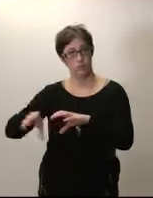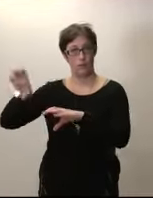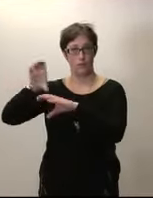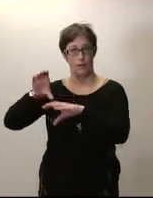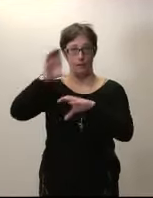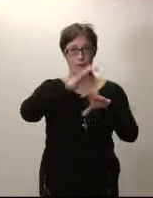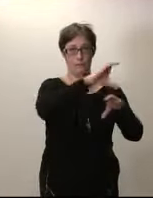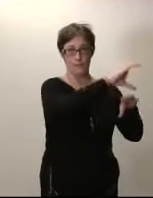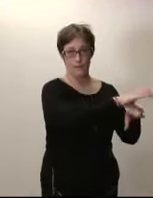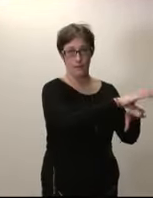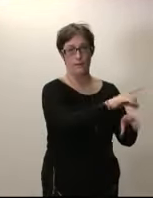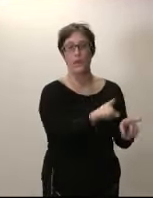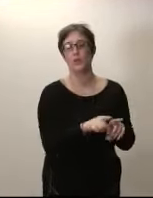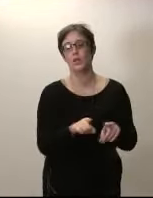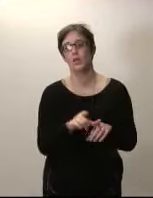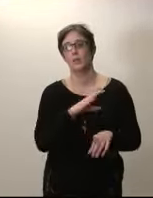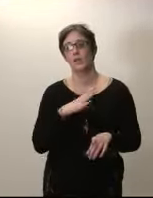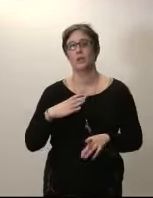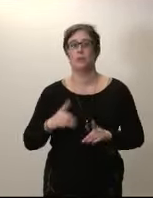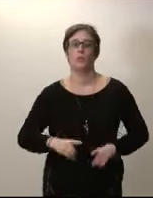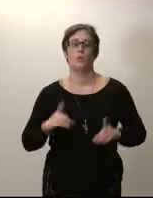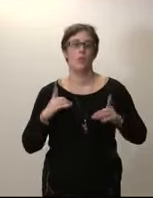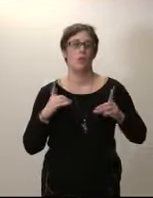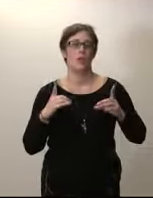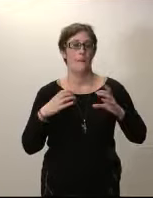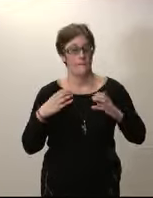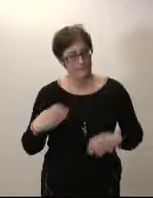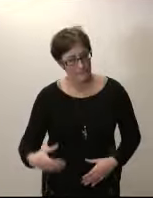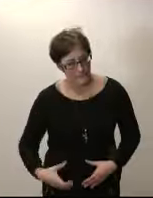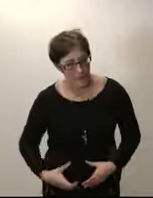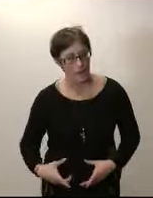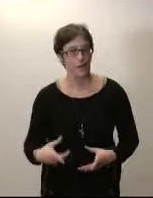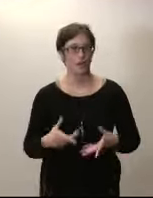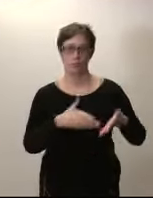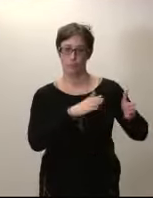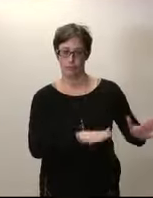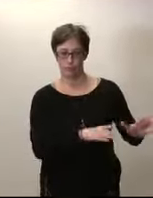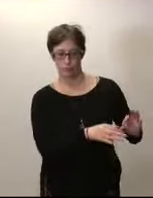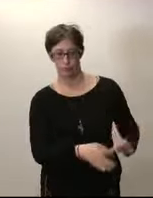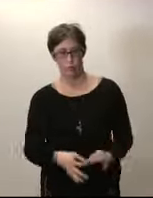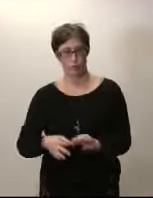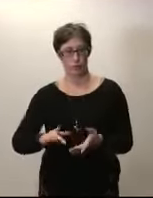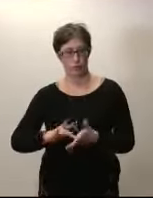maire à prendre toutes les mesures nécessaires à la mise en place de cette délibération.